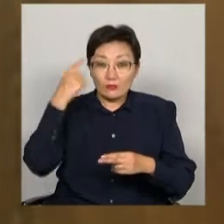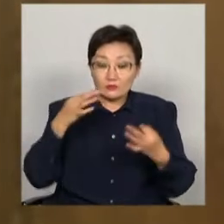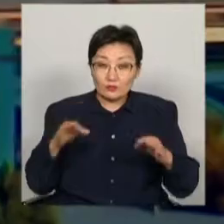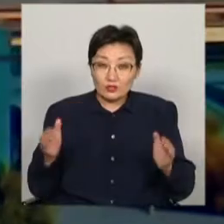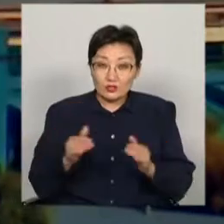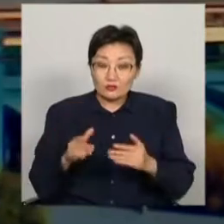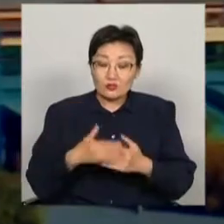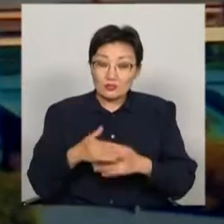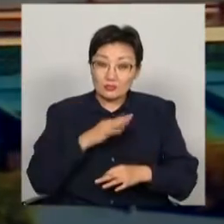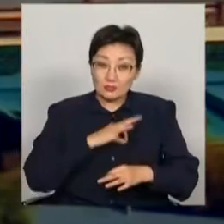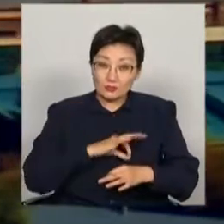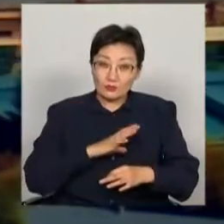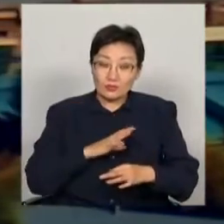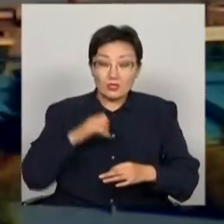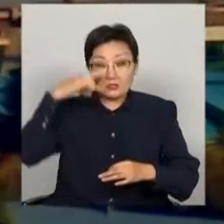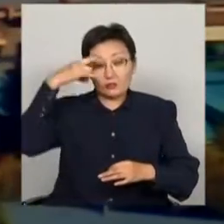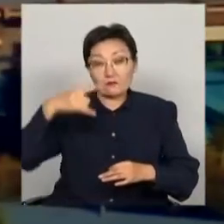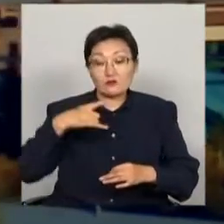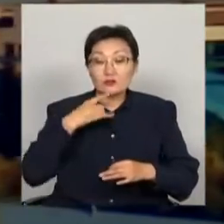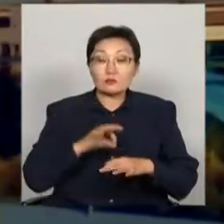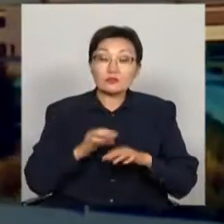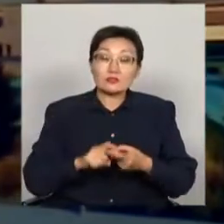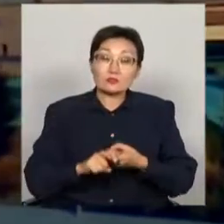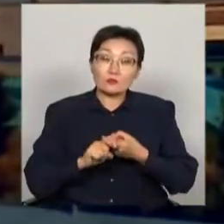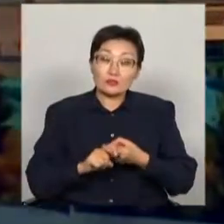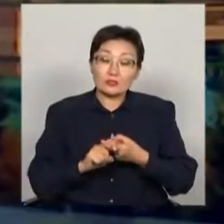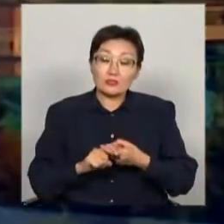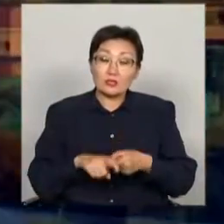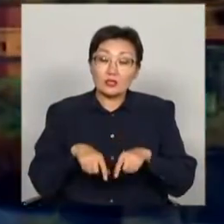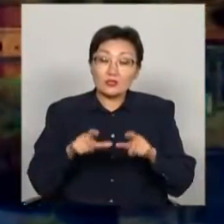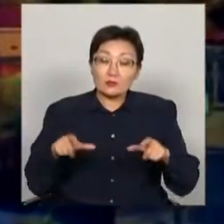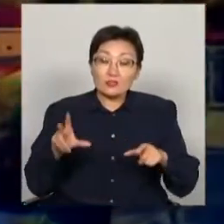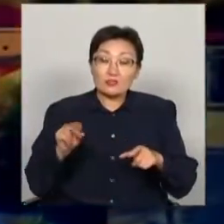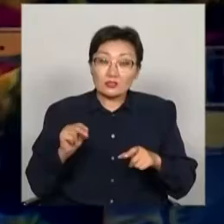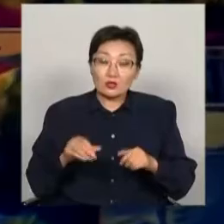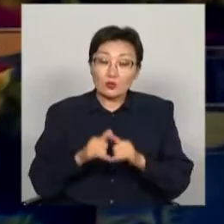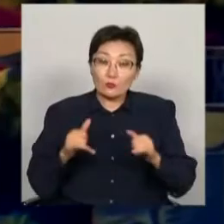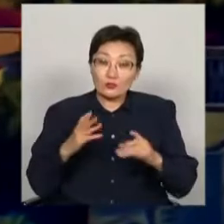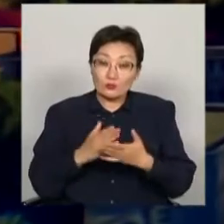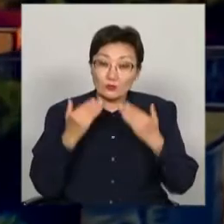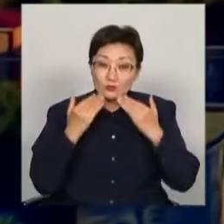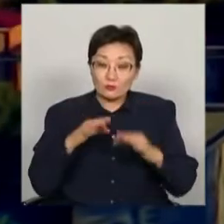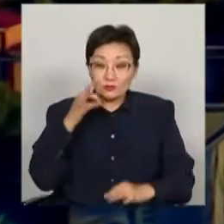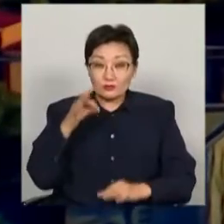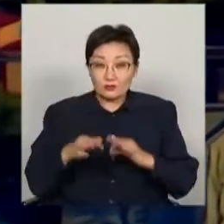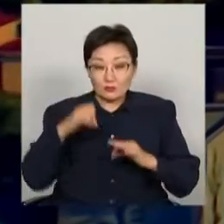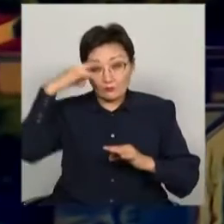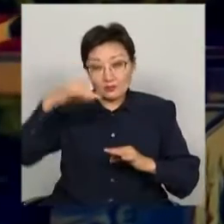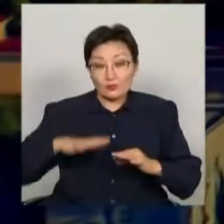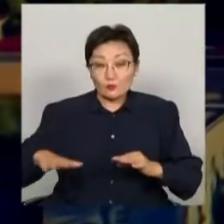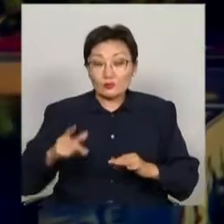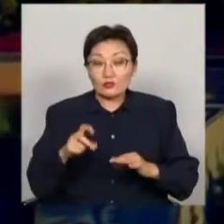тағайындалды. Қазақстанда коронавирус инфекциясына шалдыққандар саны көбейіп барады. Соңғы тәулікте ел бойынша